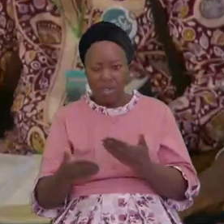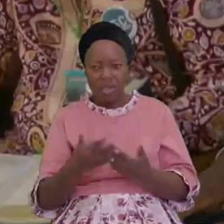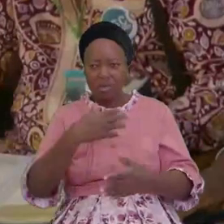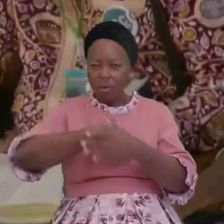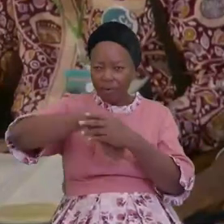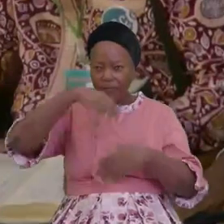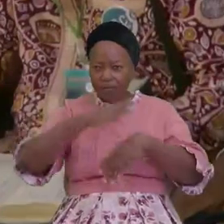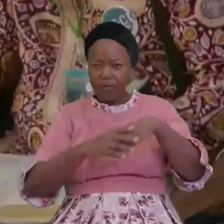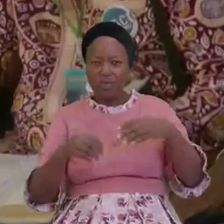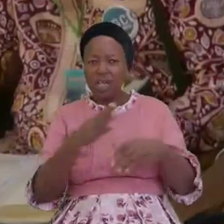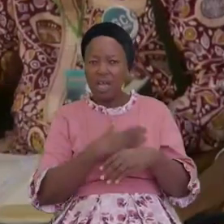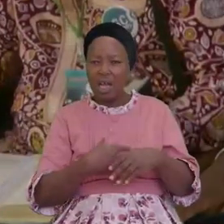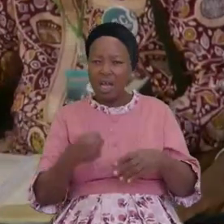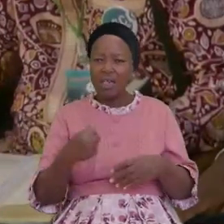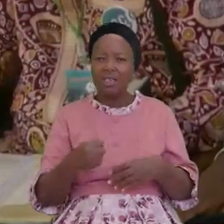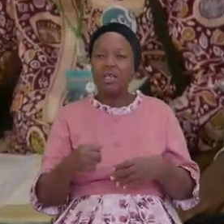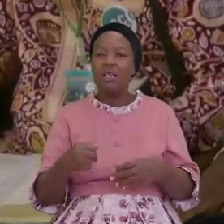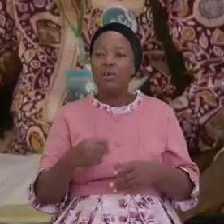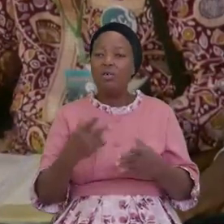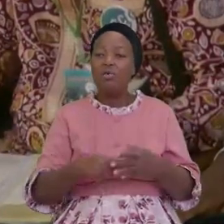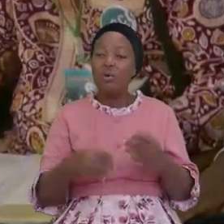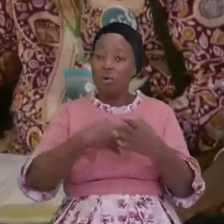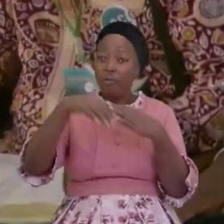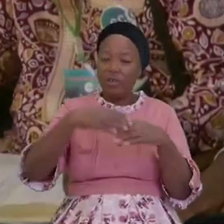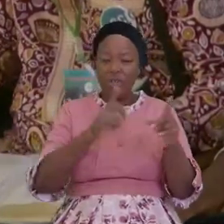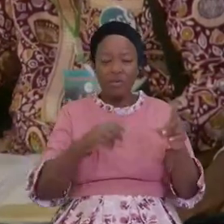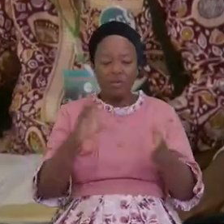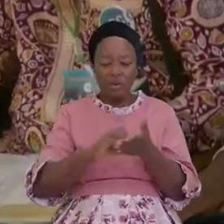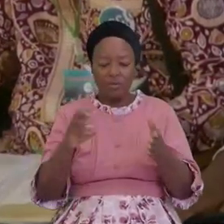maladie. Dieu va enlever cela.